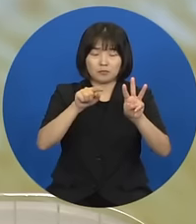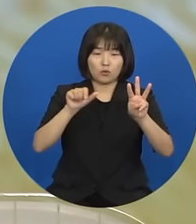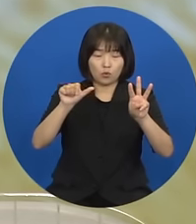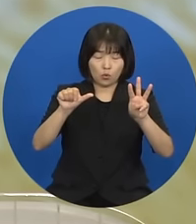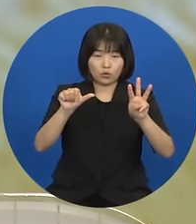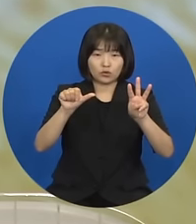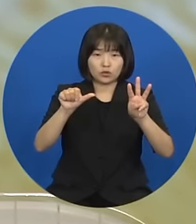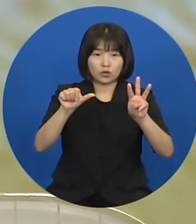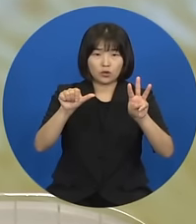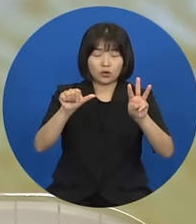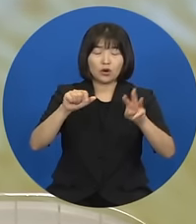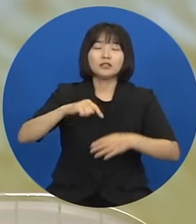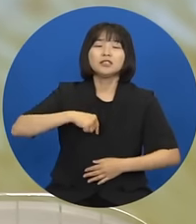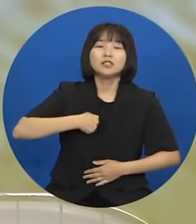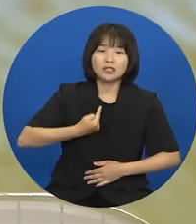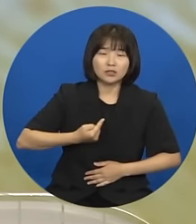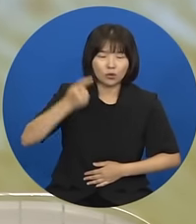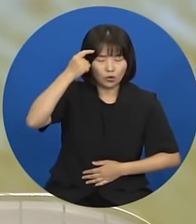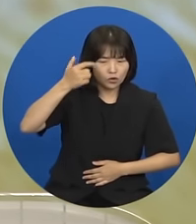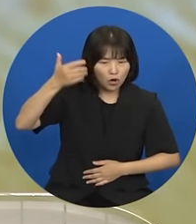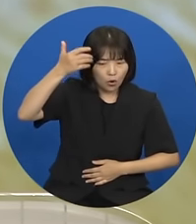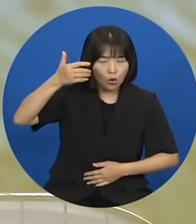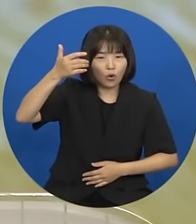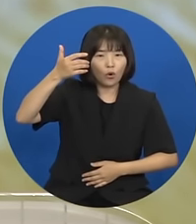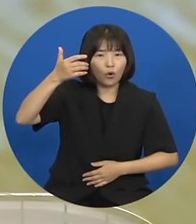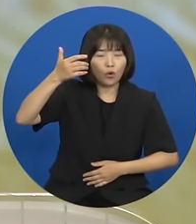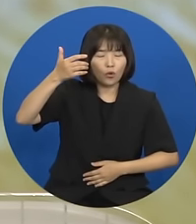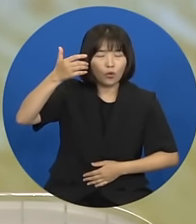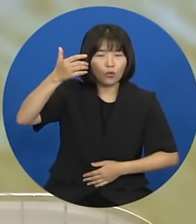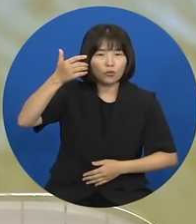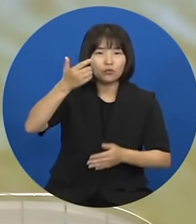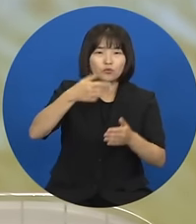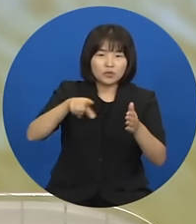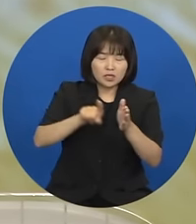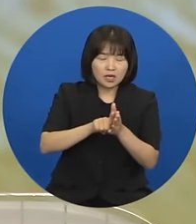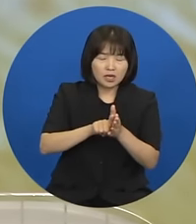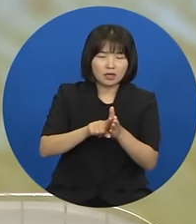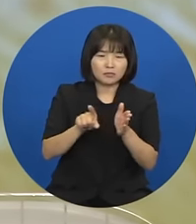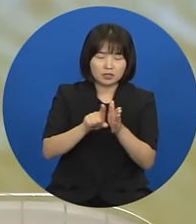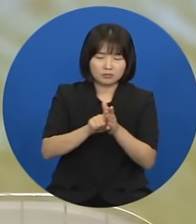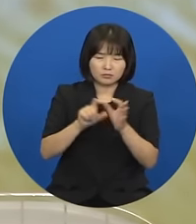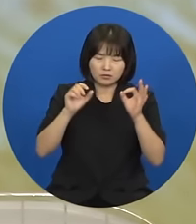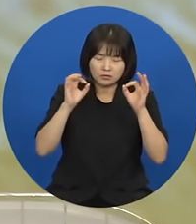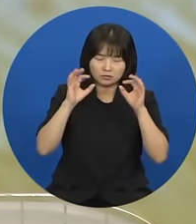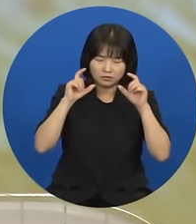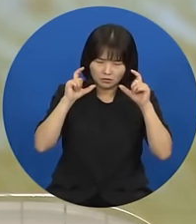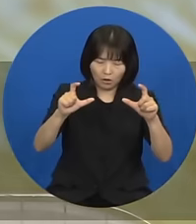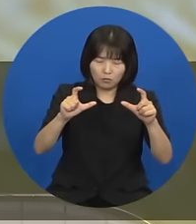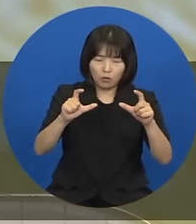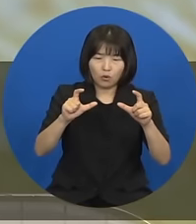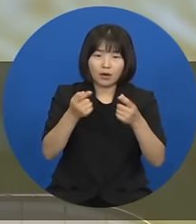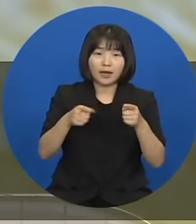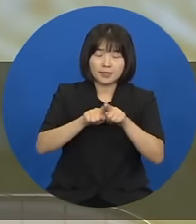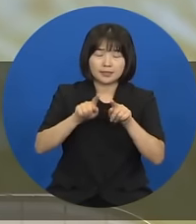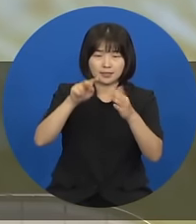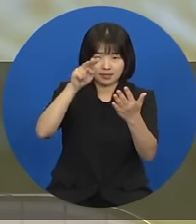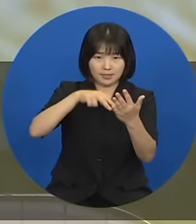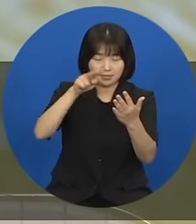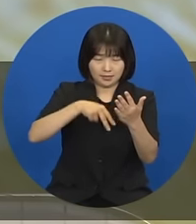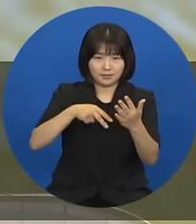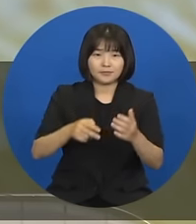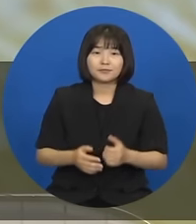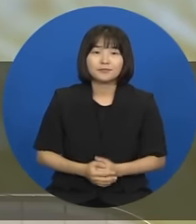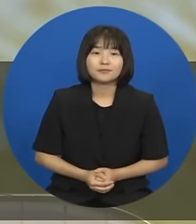우리가 우리 스스로의 영혼을 향하여 믿음으로 선포하고 마치고자 합니다. 43편 5절의